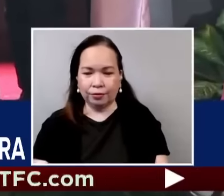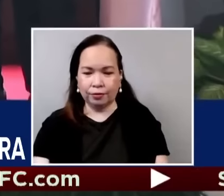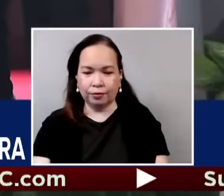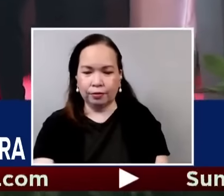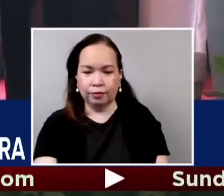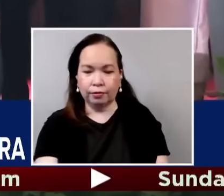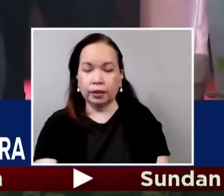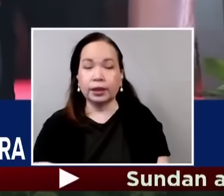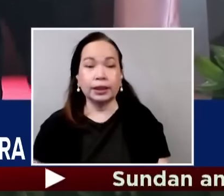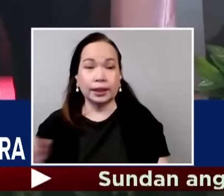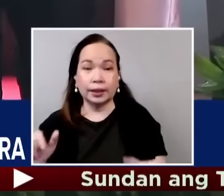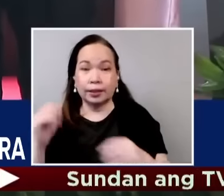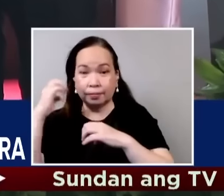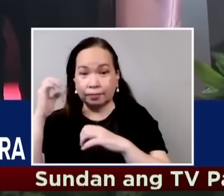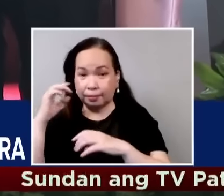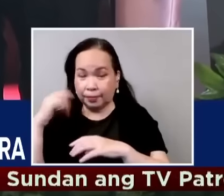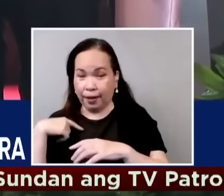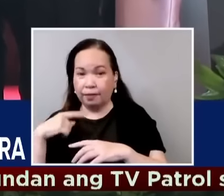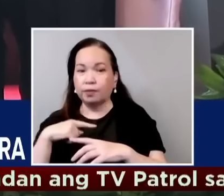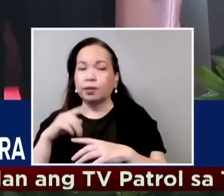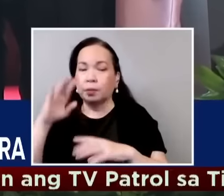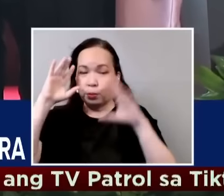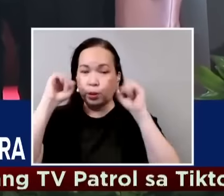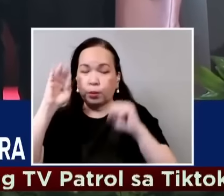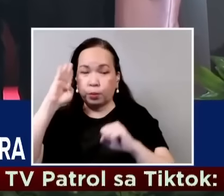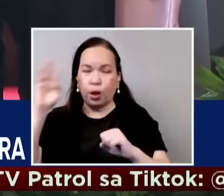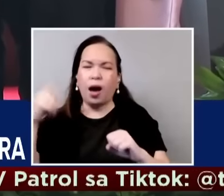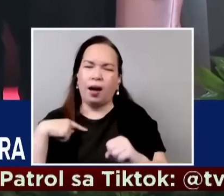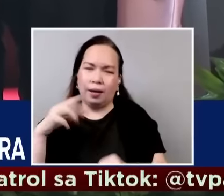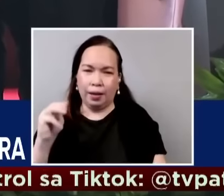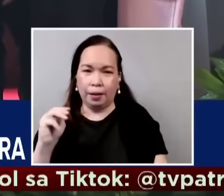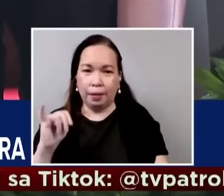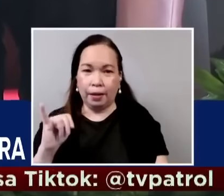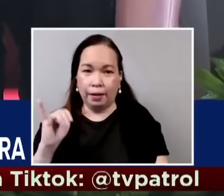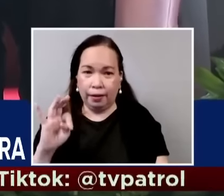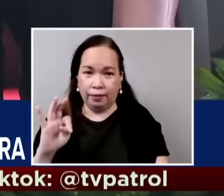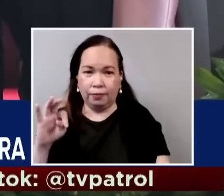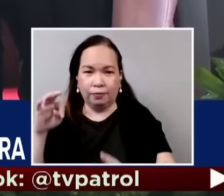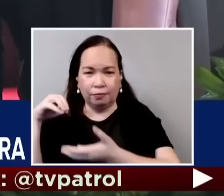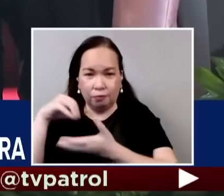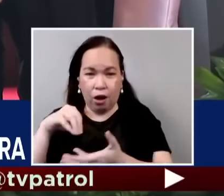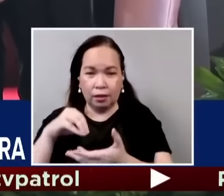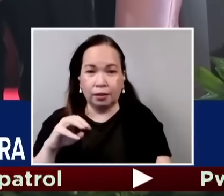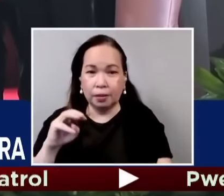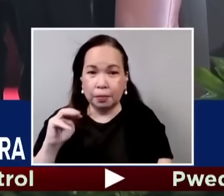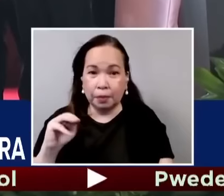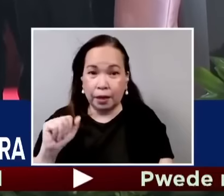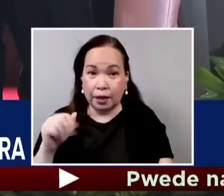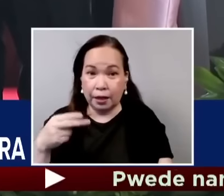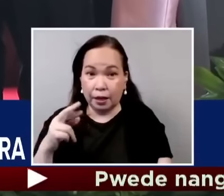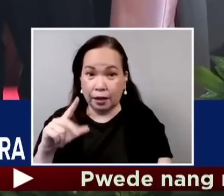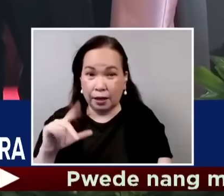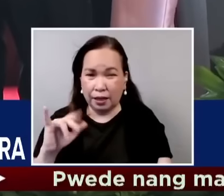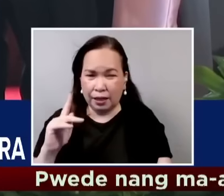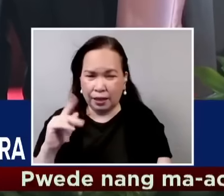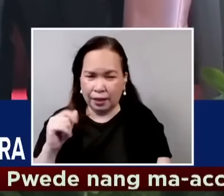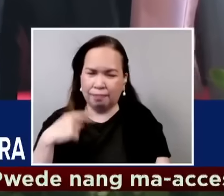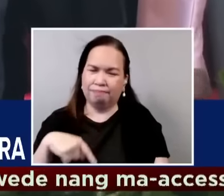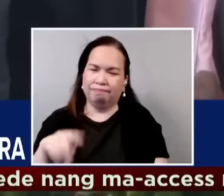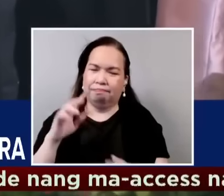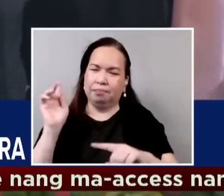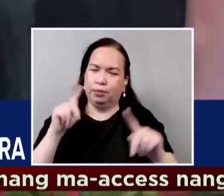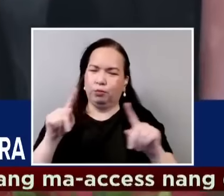Gaya na inaasahan, binanggit din ng Pangulo ang kontrobersyal na Maharlika Investment Fund na ayon sa kanya ay malaki ang maitutulong para magkaroon ng